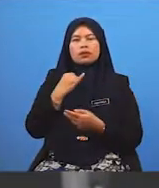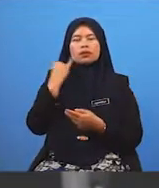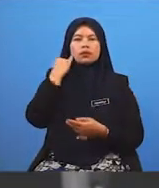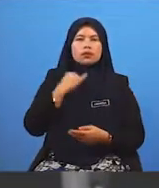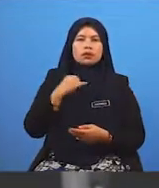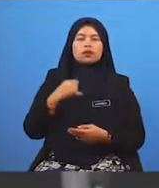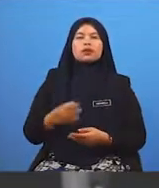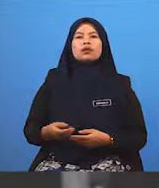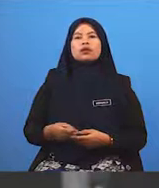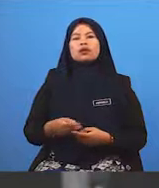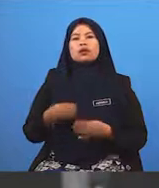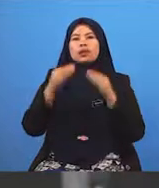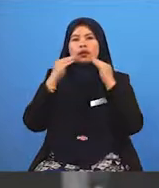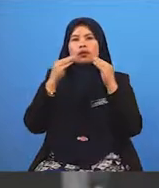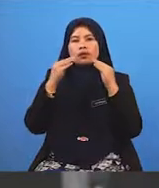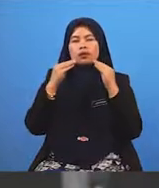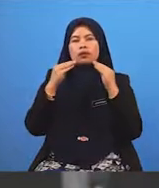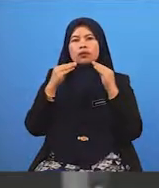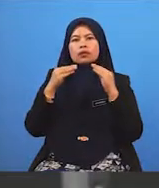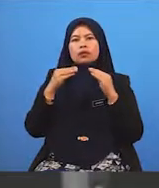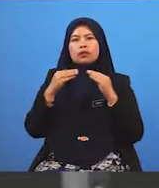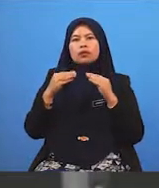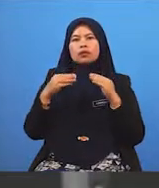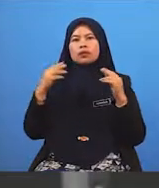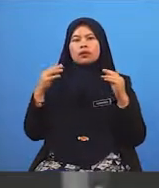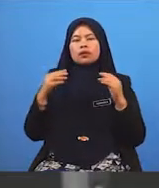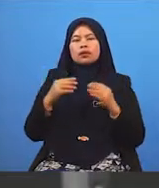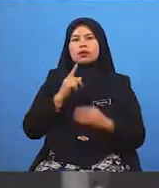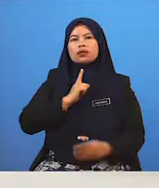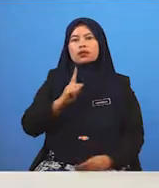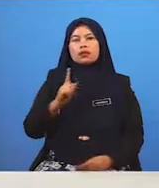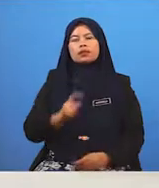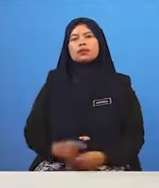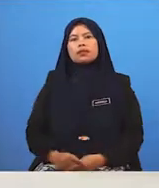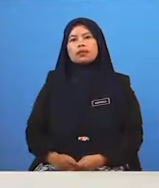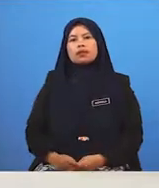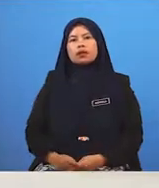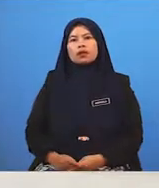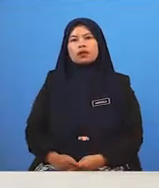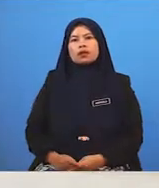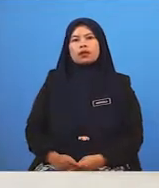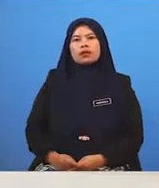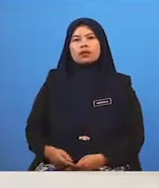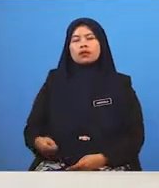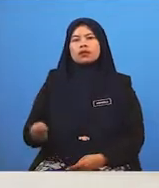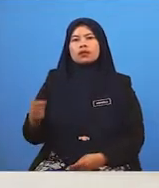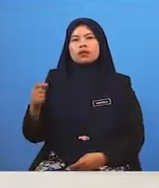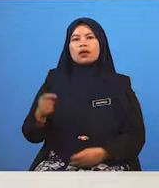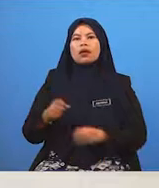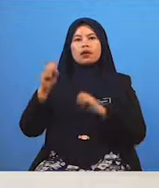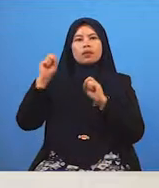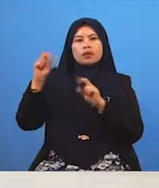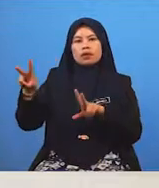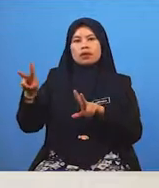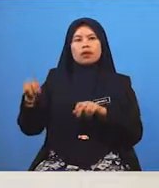perkara-perkara yang berkaitan dengan agama yang membentuk peribadi. Sebarang bentuk penghinaan yang